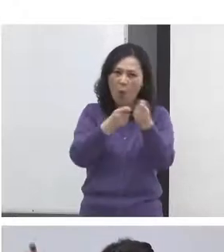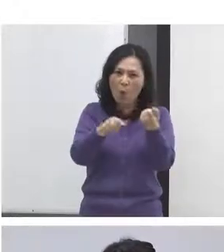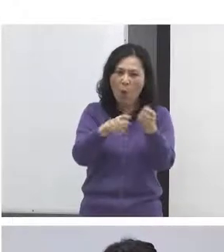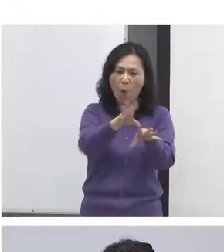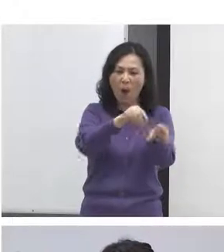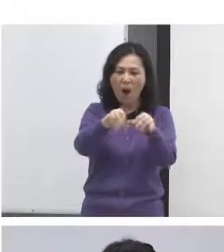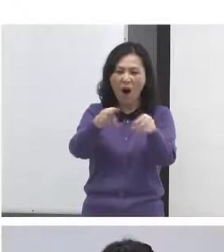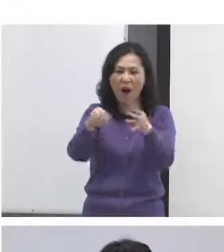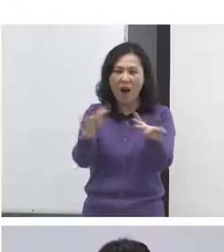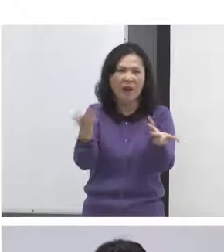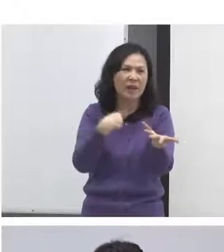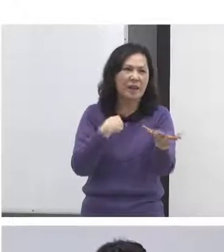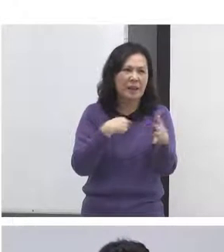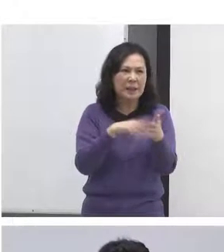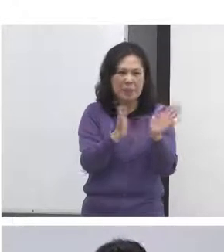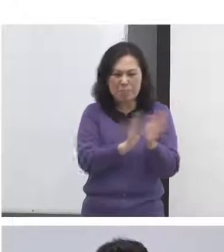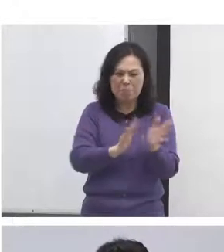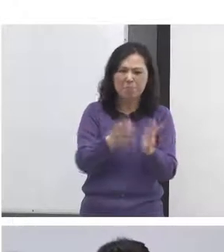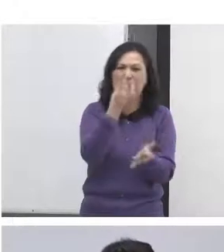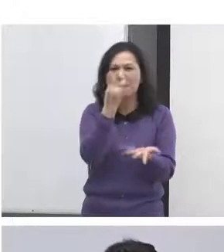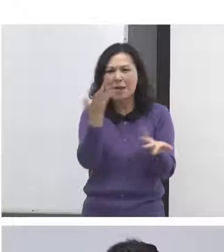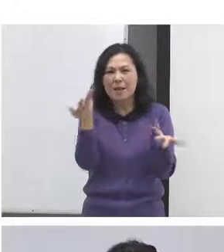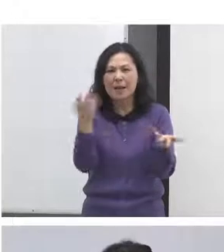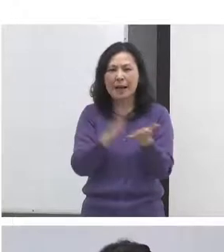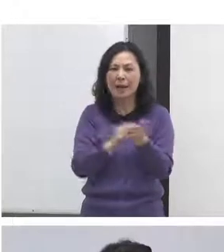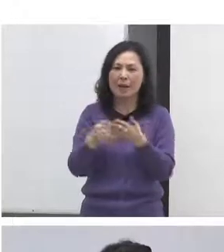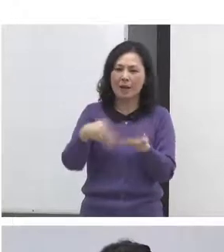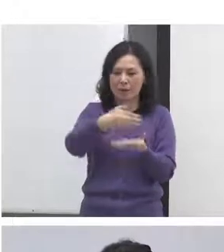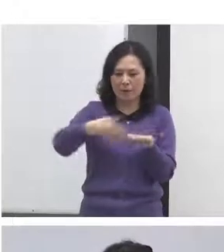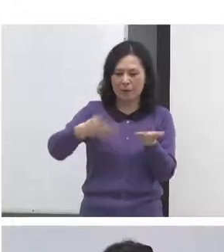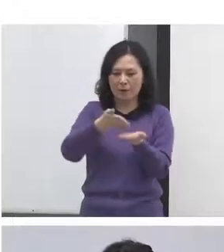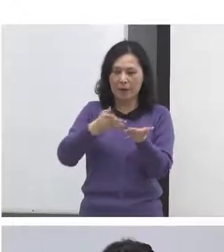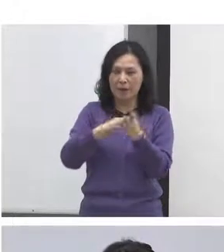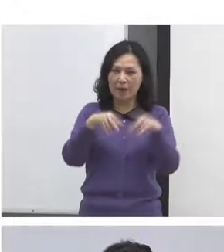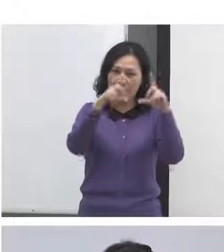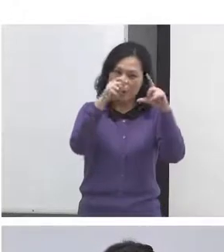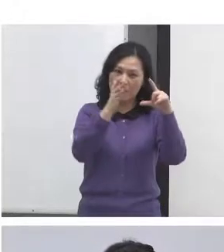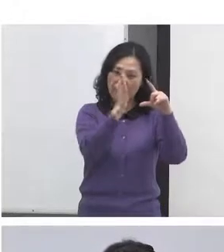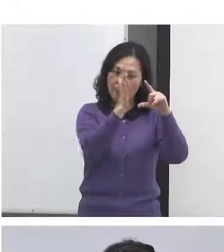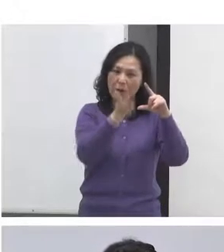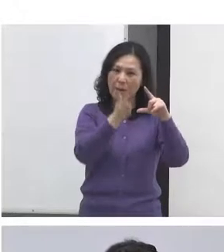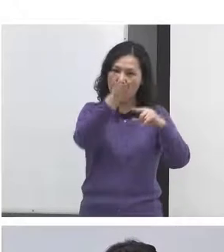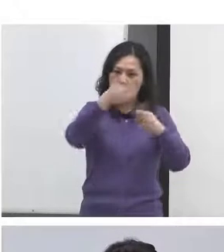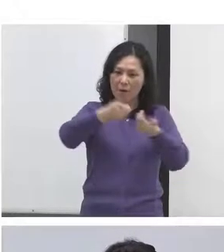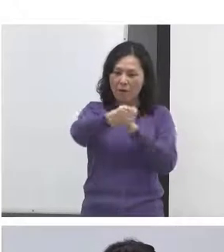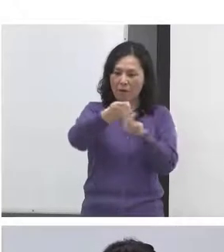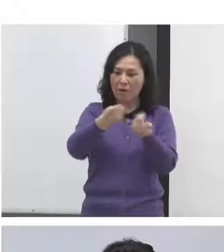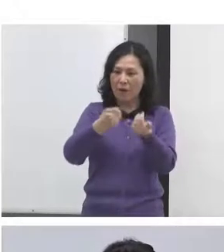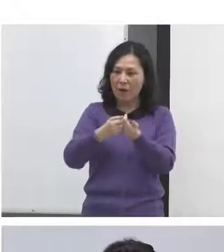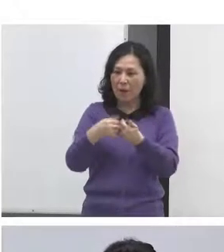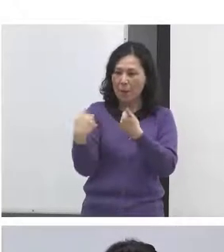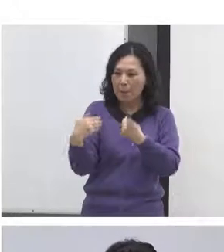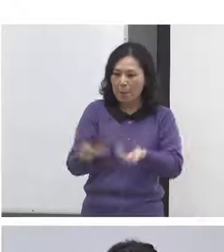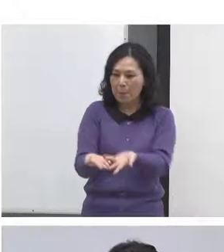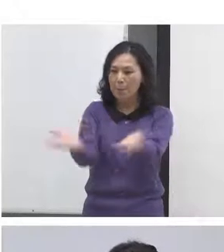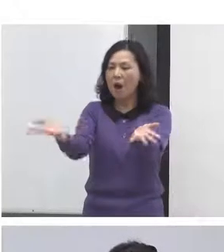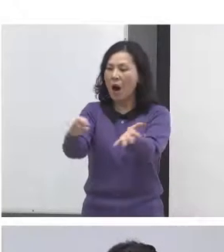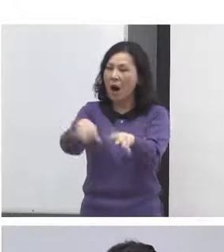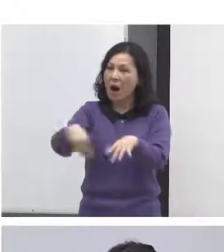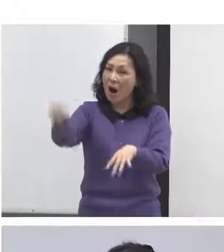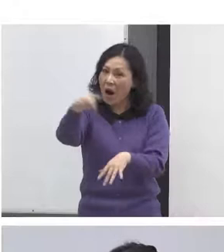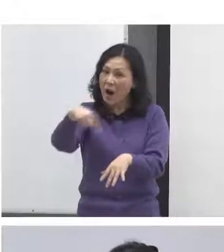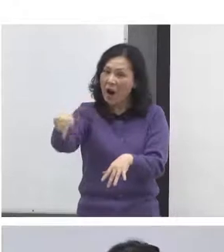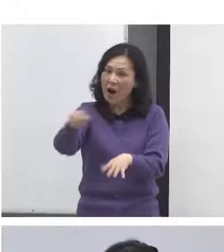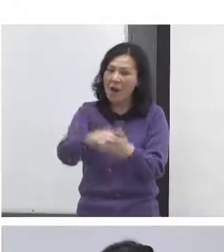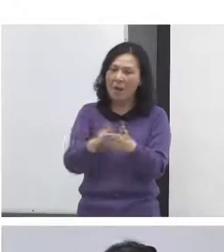个一些照片切一切啦，好，然后让大家帮他们看说这上面有没有他们想要找的东西，或是